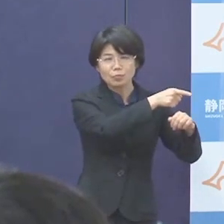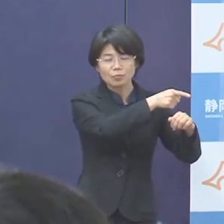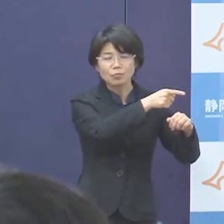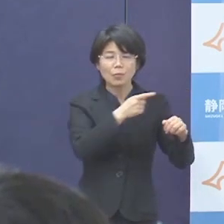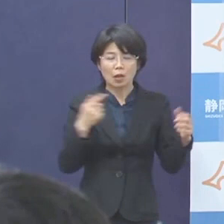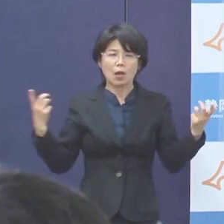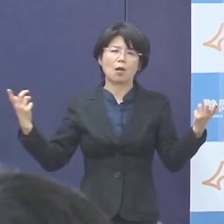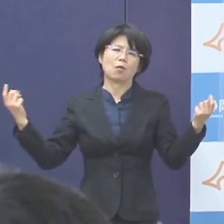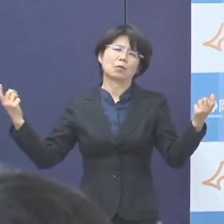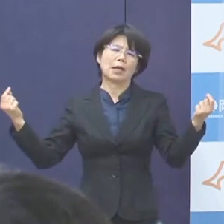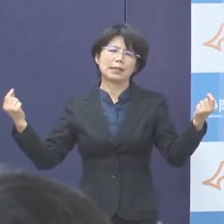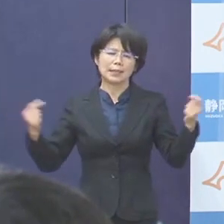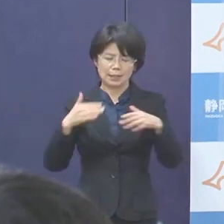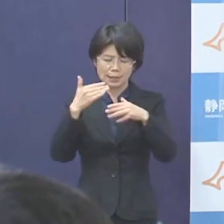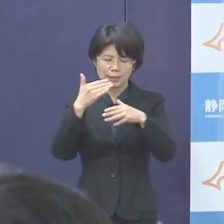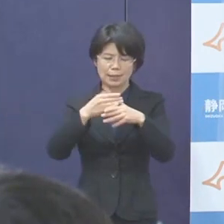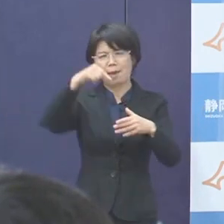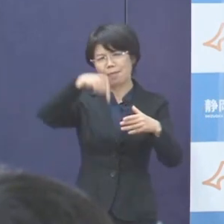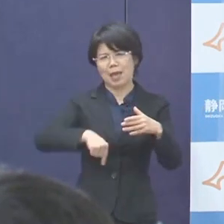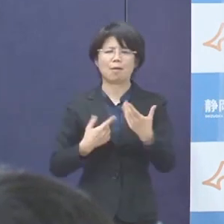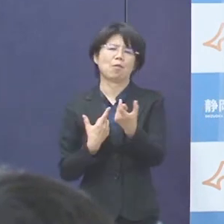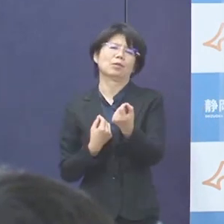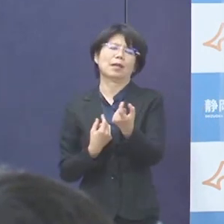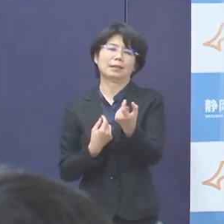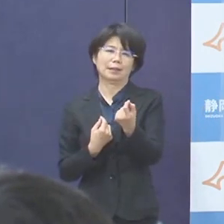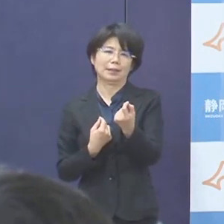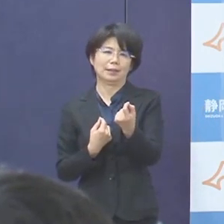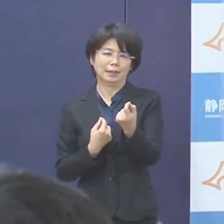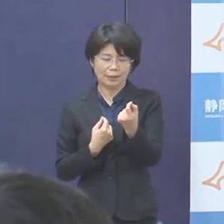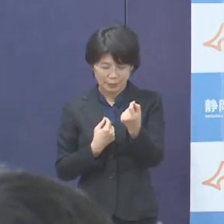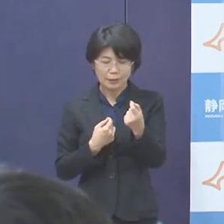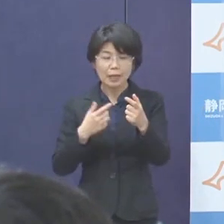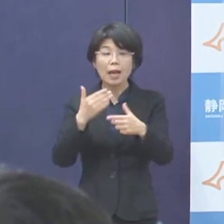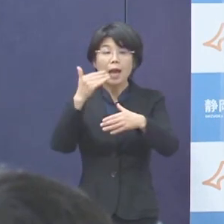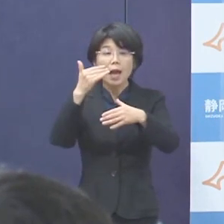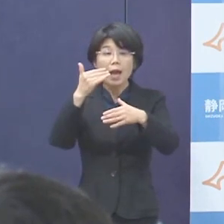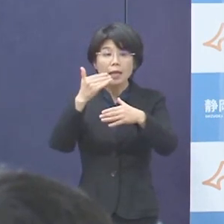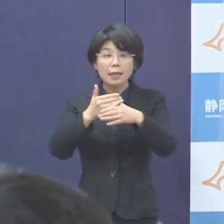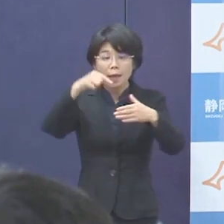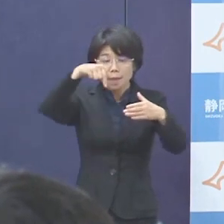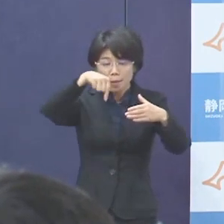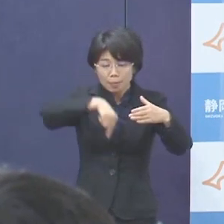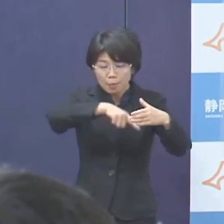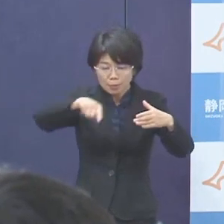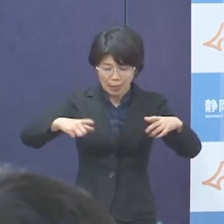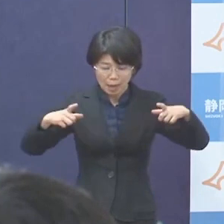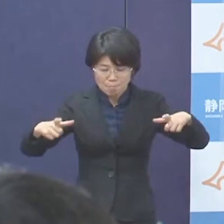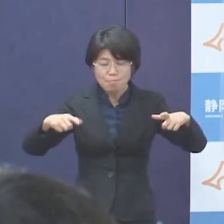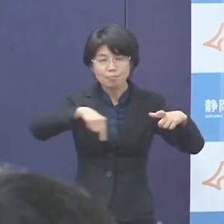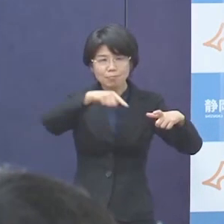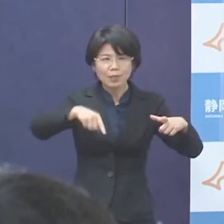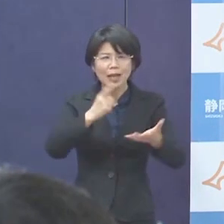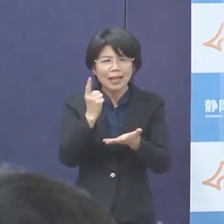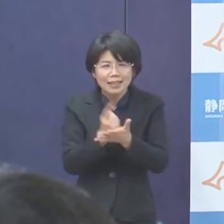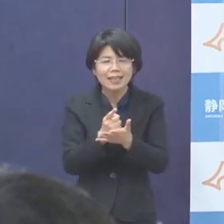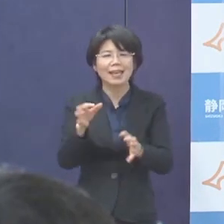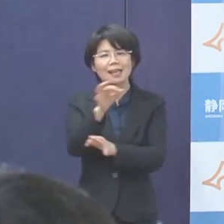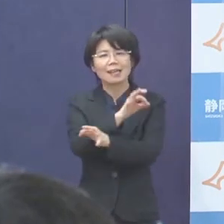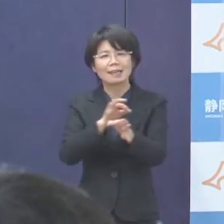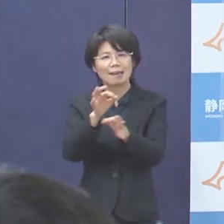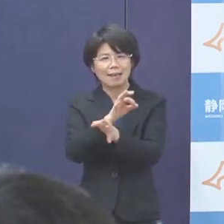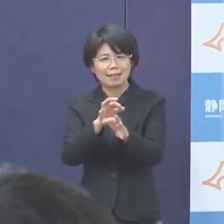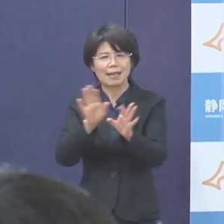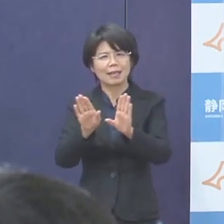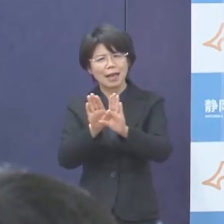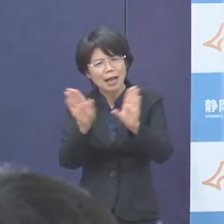が少しくこうできるようになったということでございまして、ぜひ感染防止